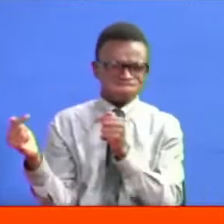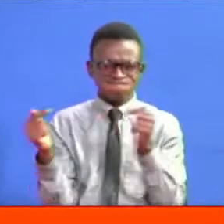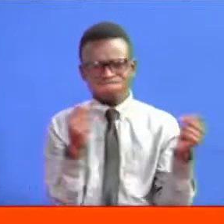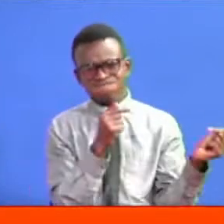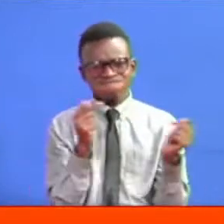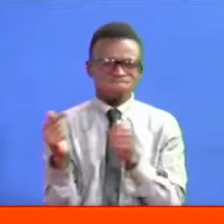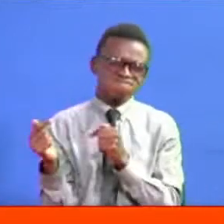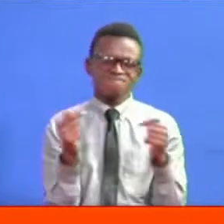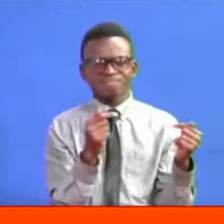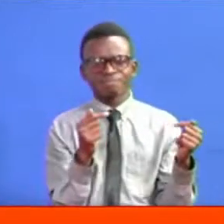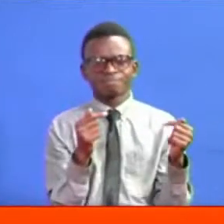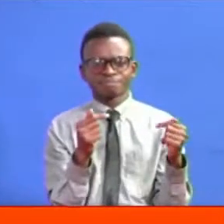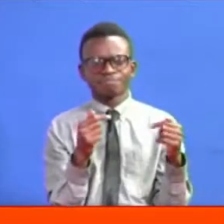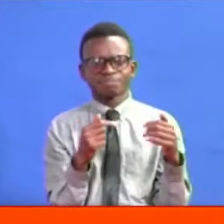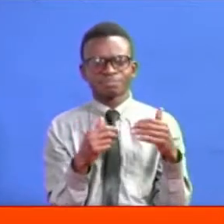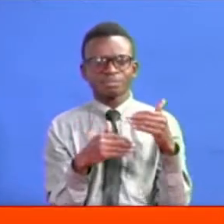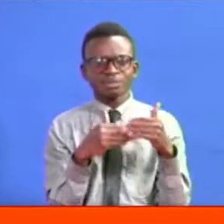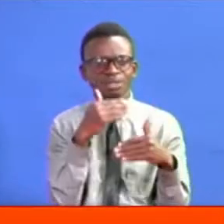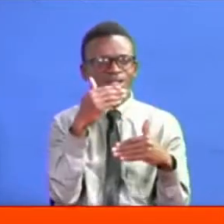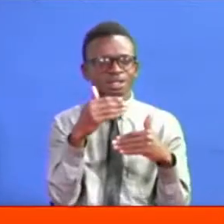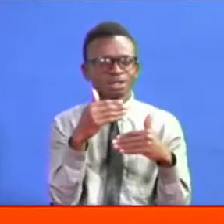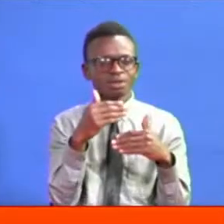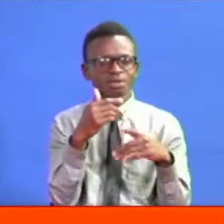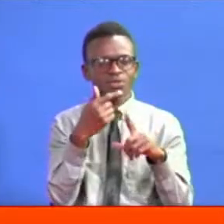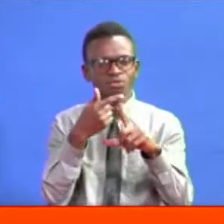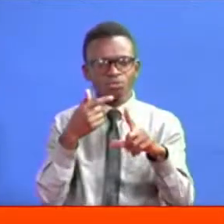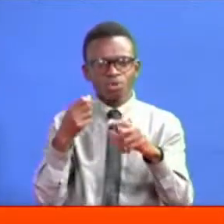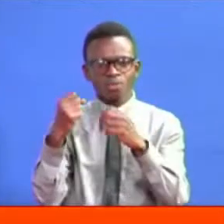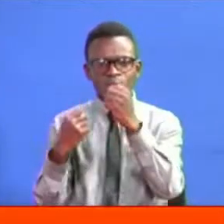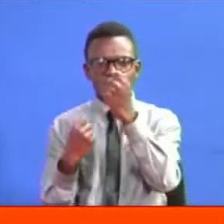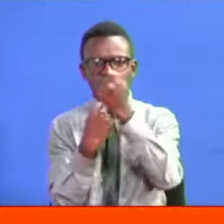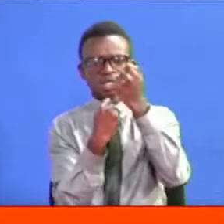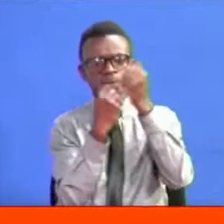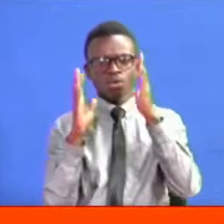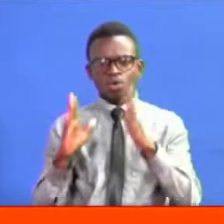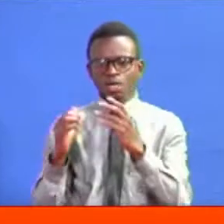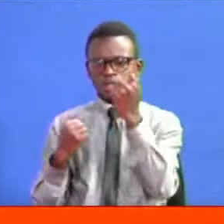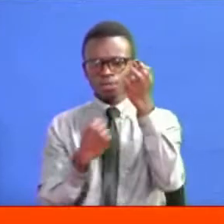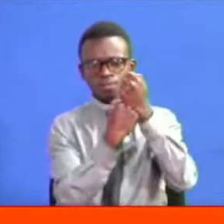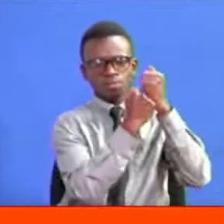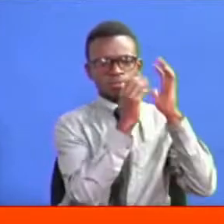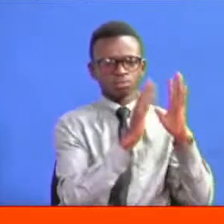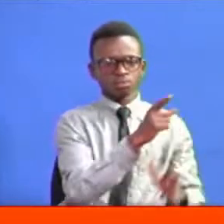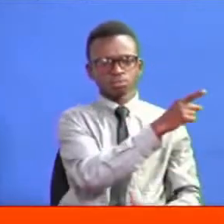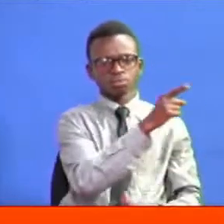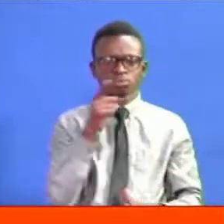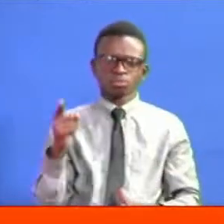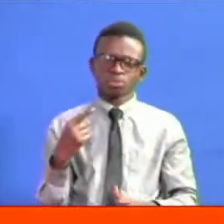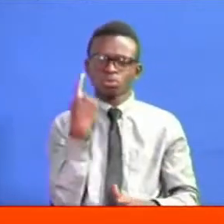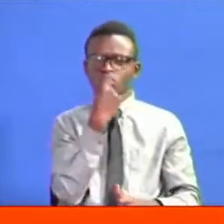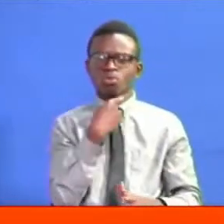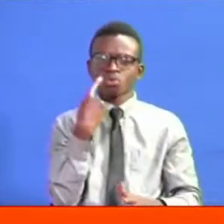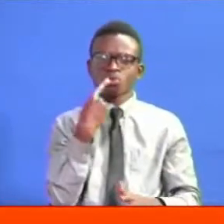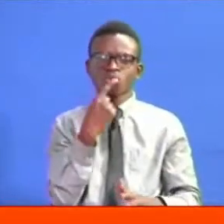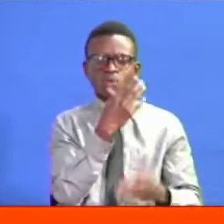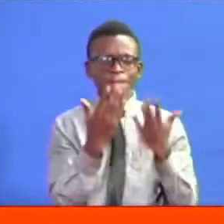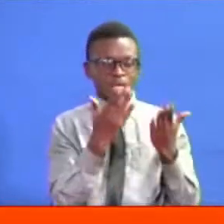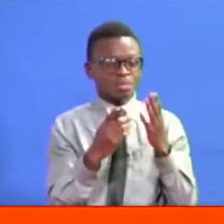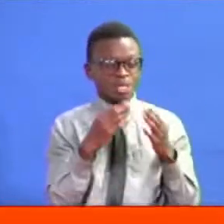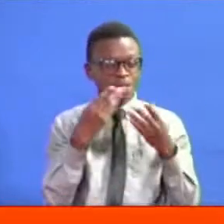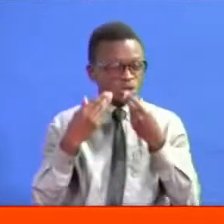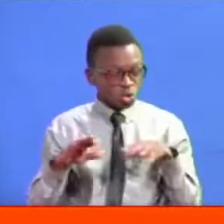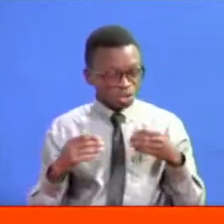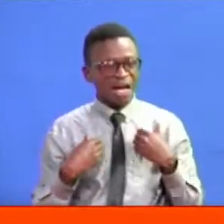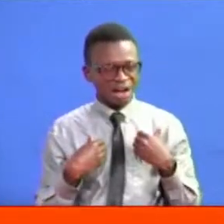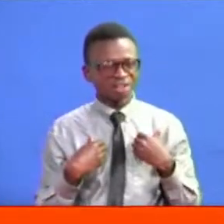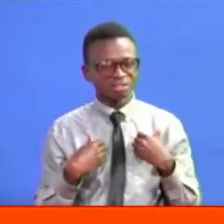kisiasa, kufuatia wafuasi wanavyokuwa na jazba kwa kushindwa ama kushinda,